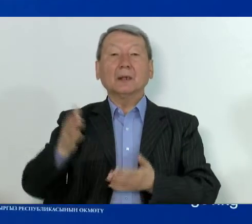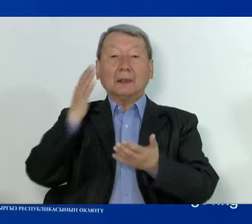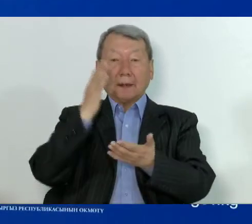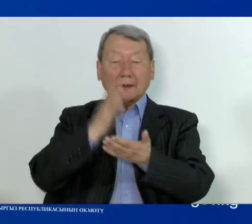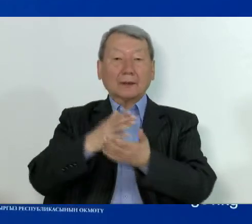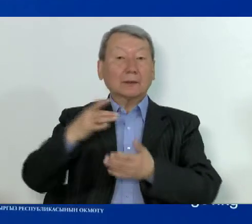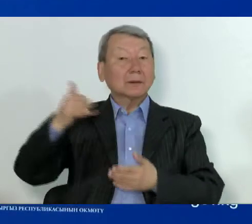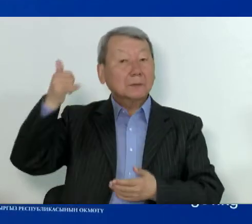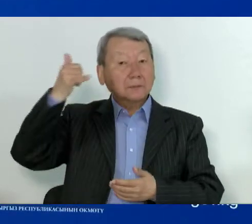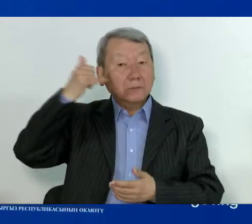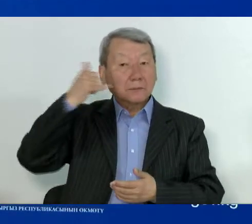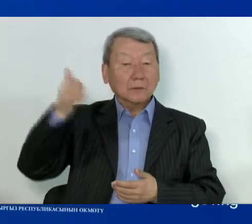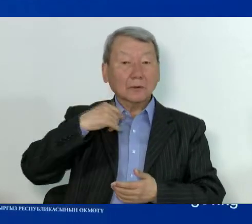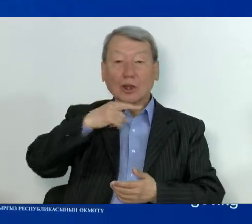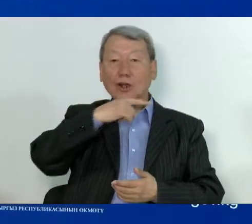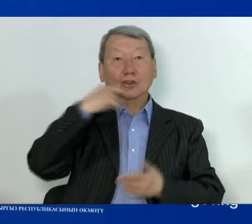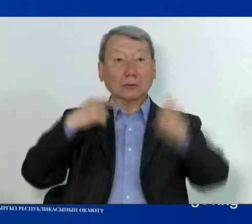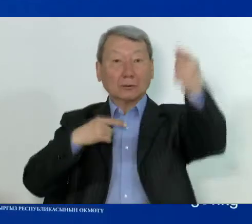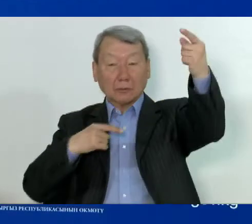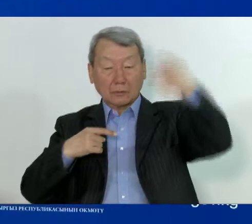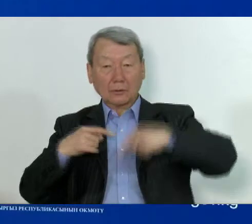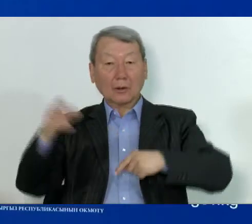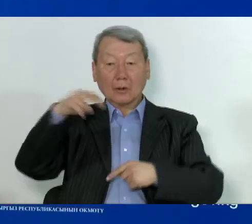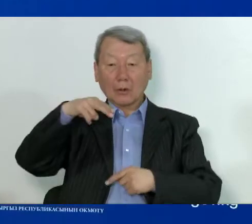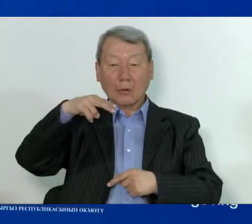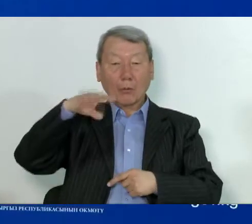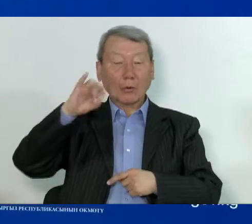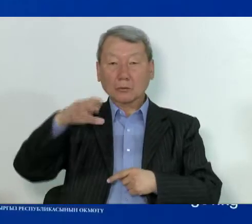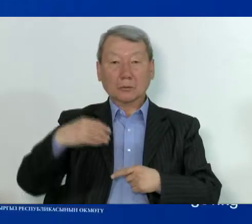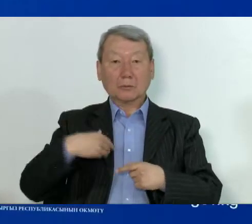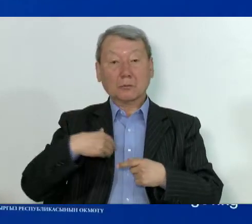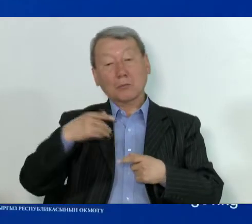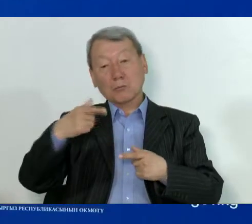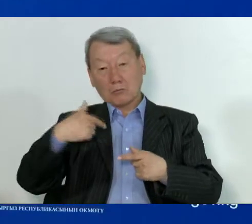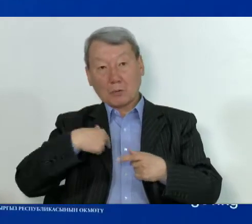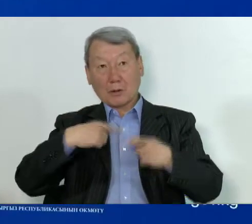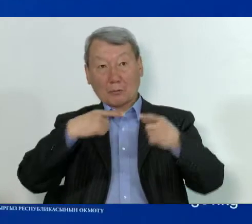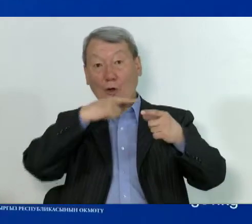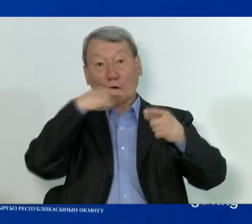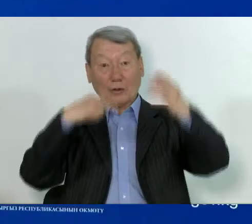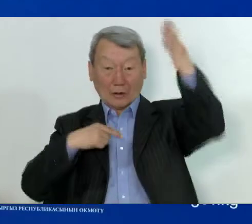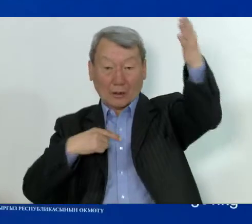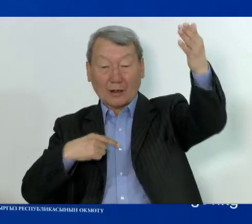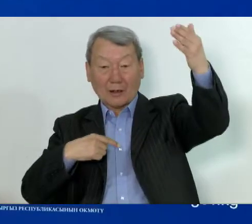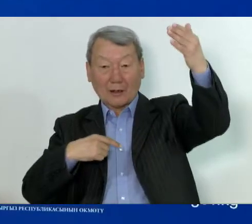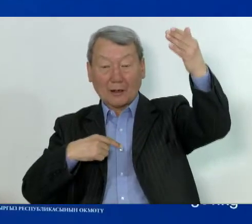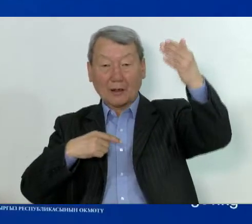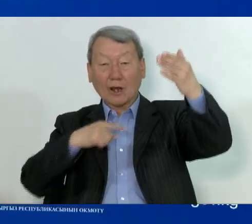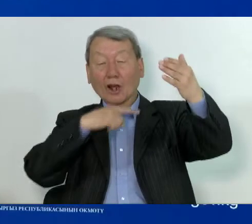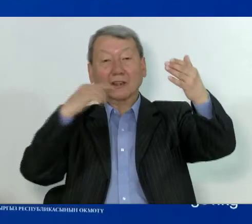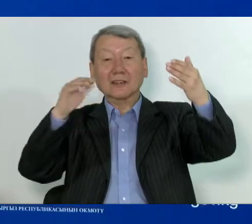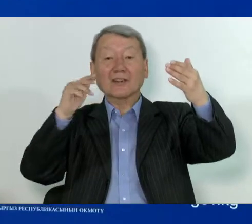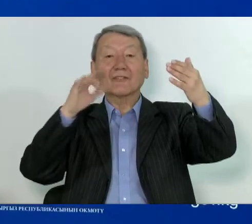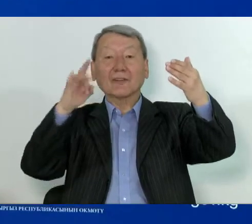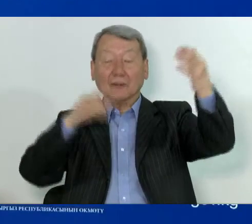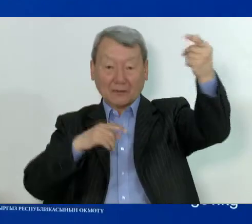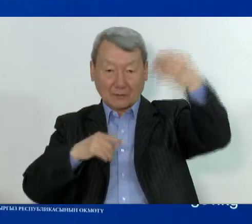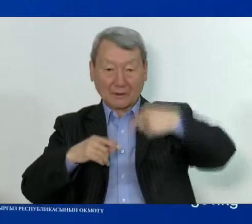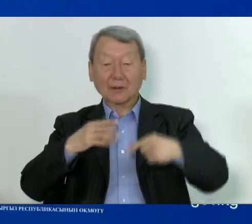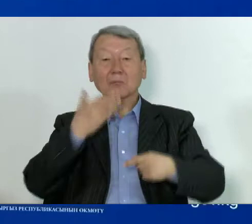Поступил звонок от гражданки Российской Федерации. Пропуск не предусмотрен, значит, от гражданки Российской